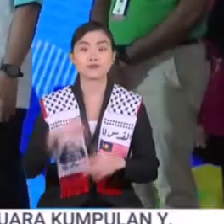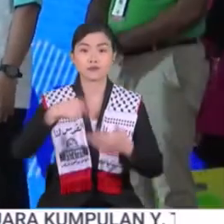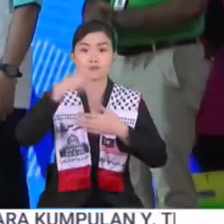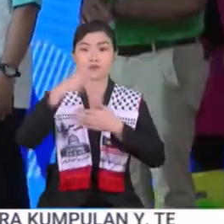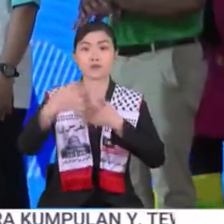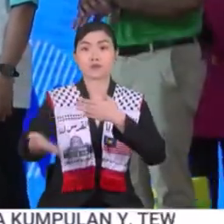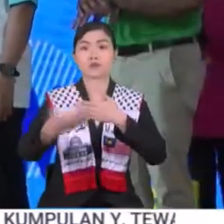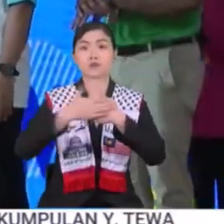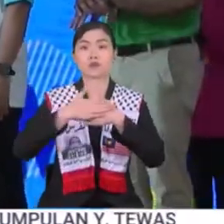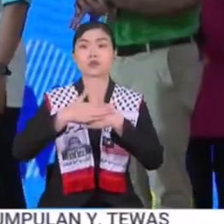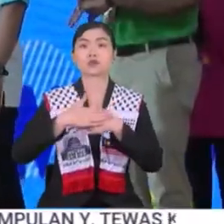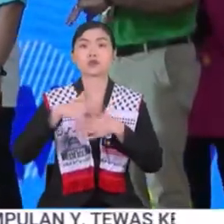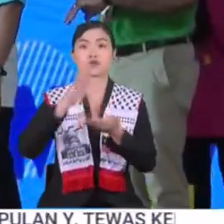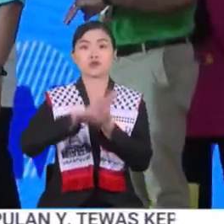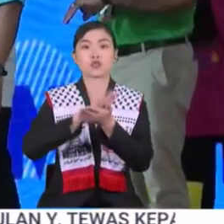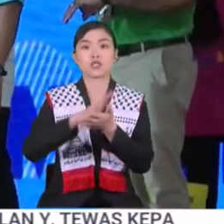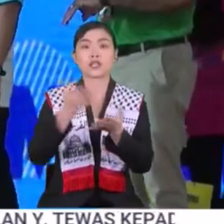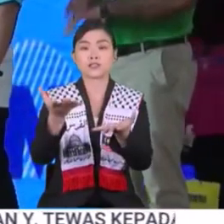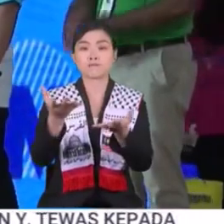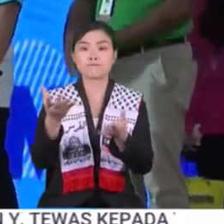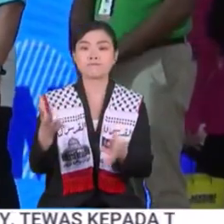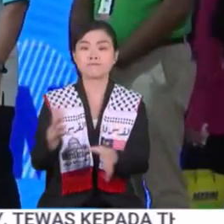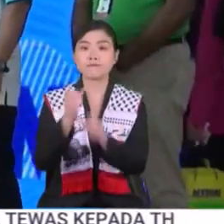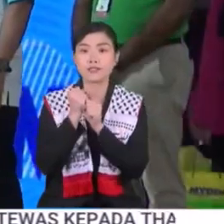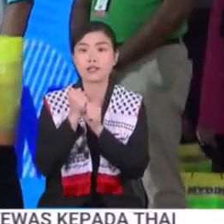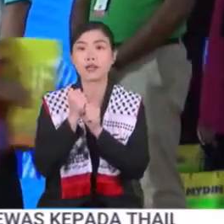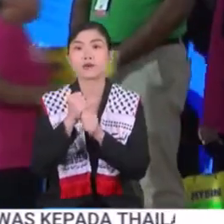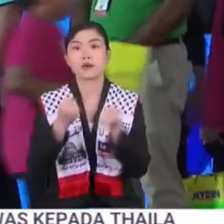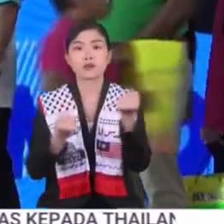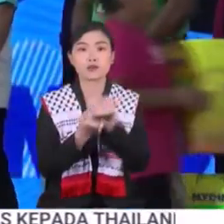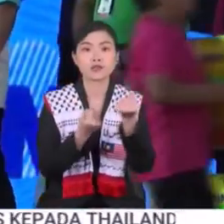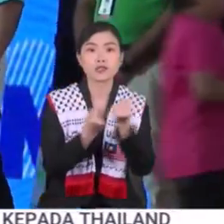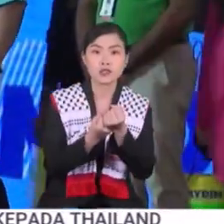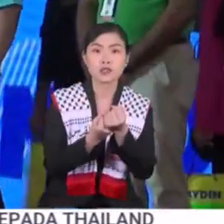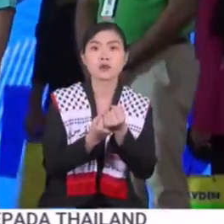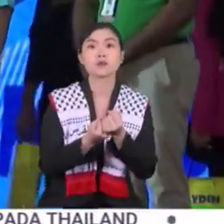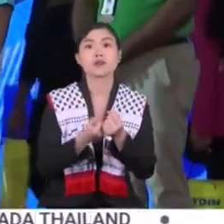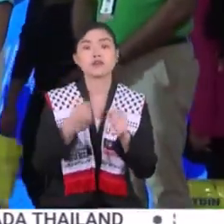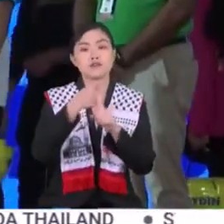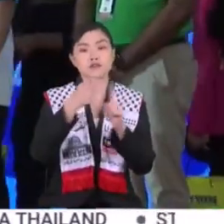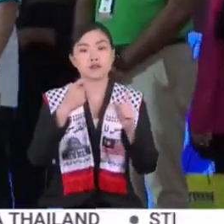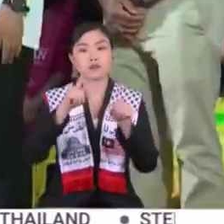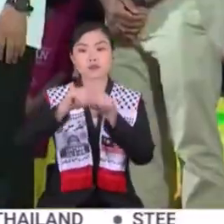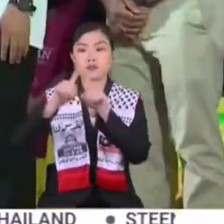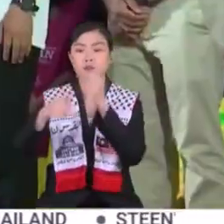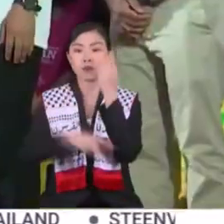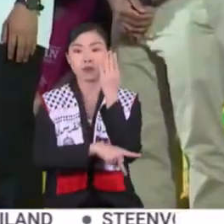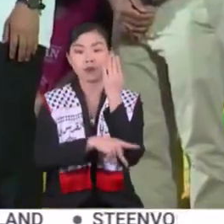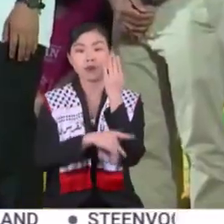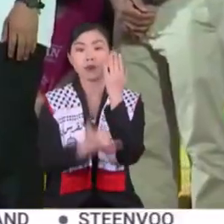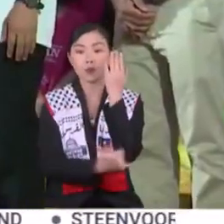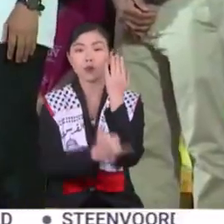Program Back to School ini mendapat tajaan dari beberapa badan korporat seperti Yayasan Takwa serta sumbangan orang perseorangan.